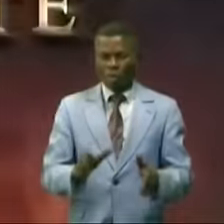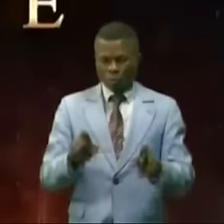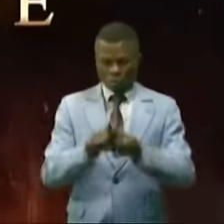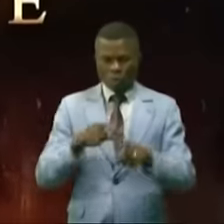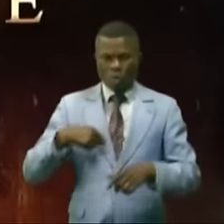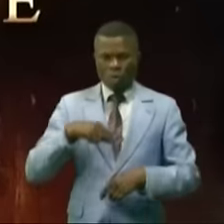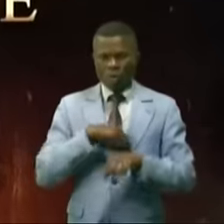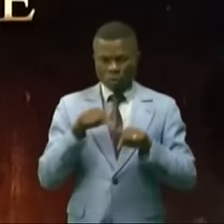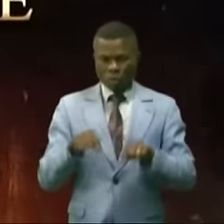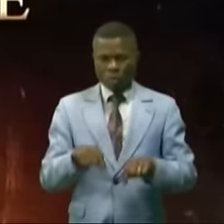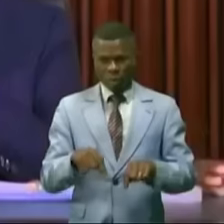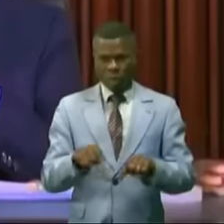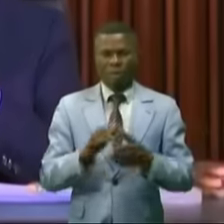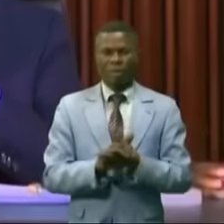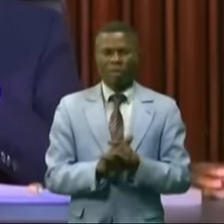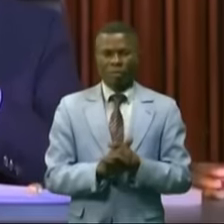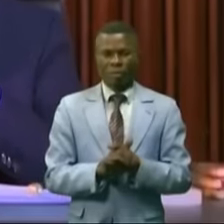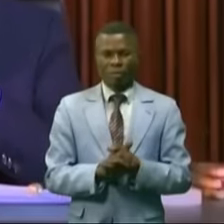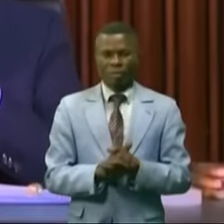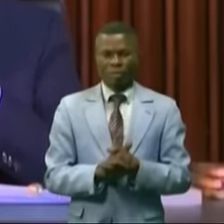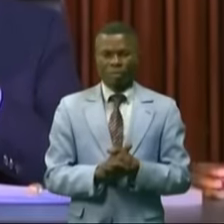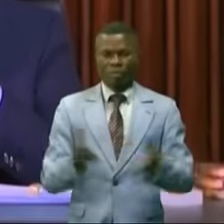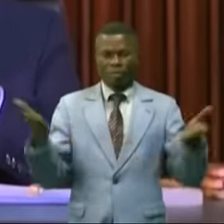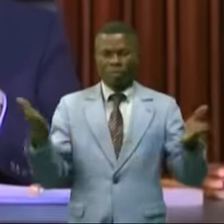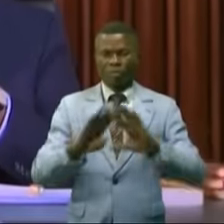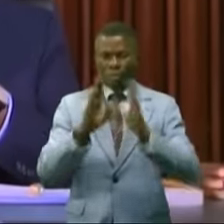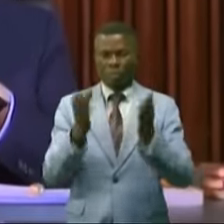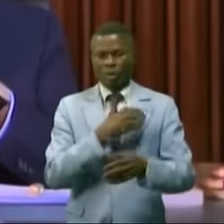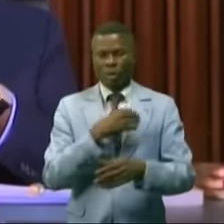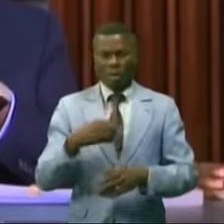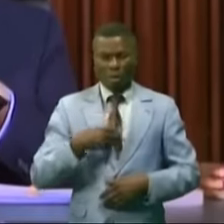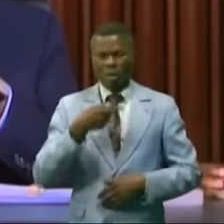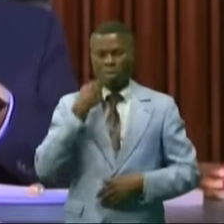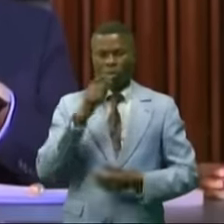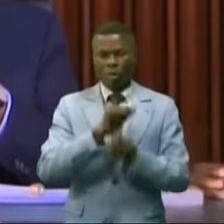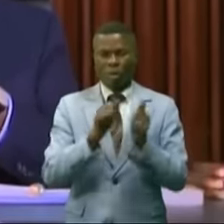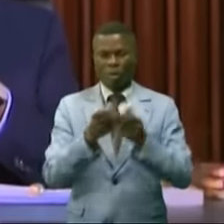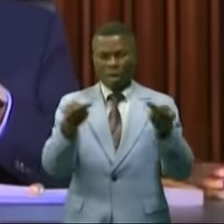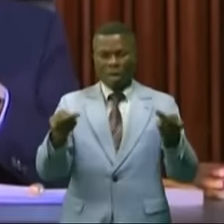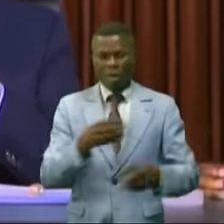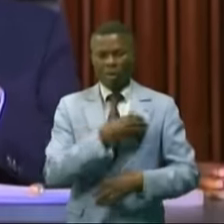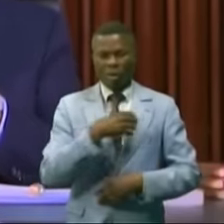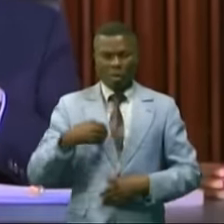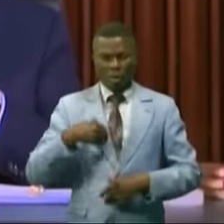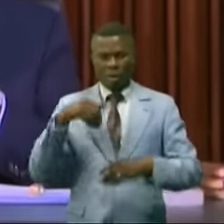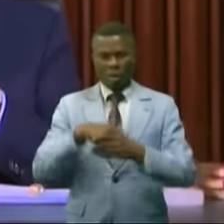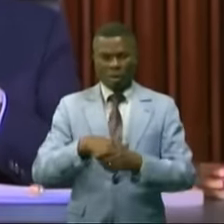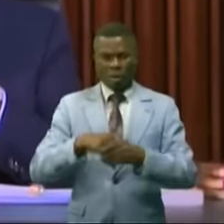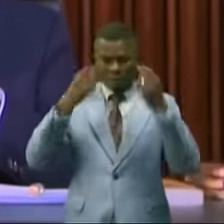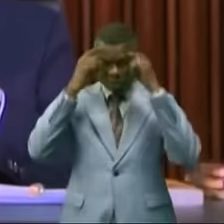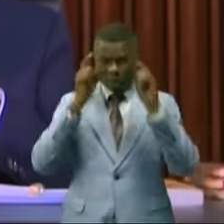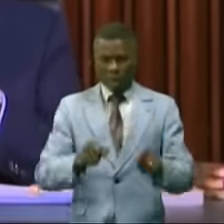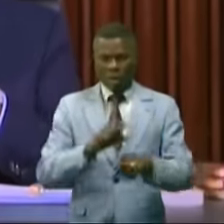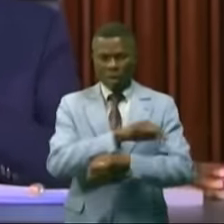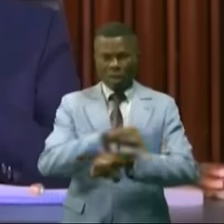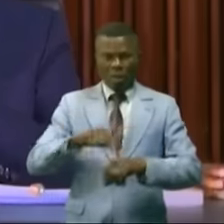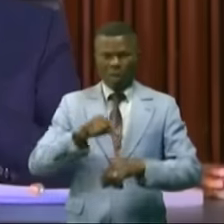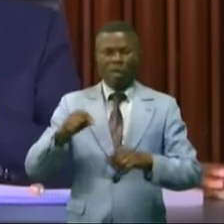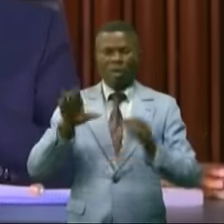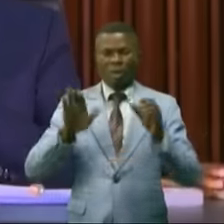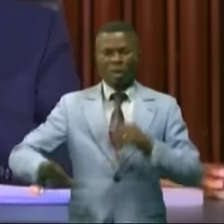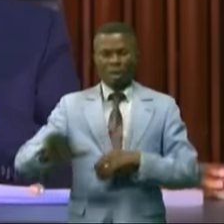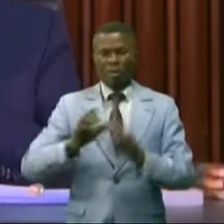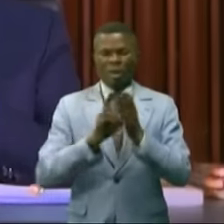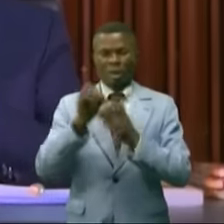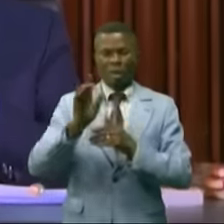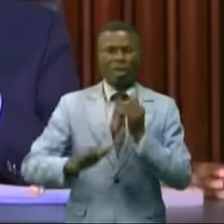arrivés. Avec la présence des femmes, vous ne pouvez que parler de la place de la femme et dans les institutions de la République, le